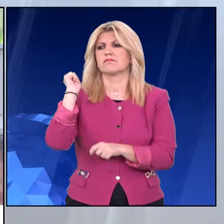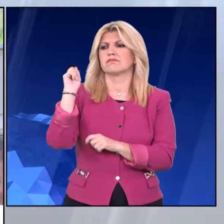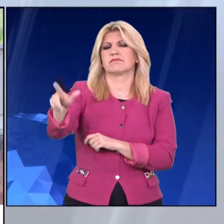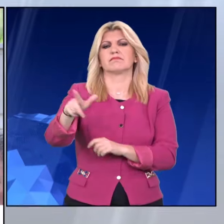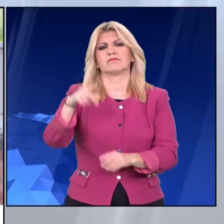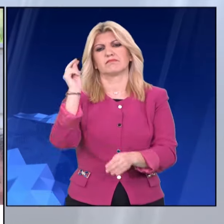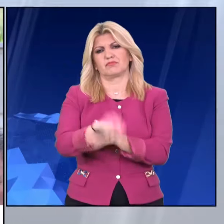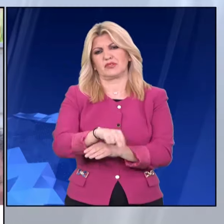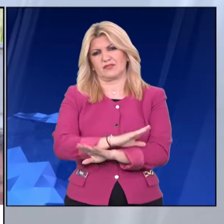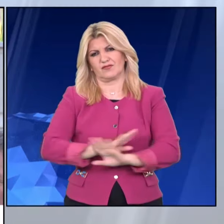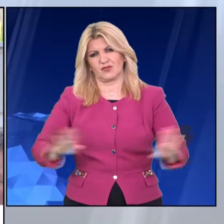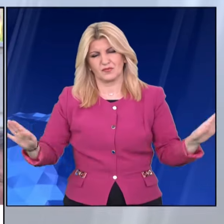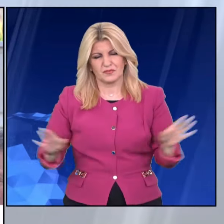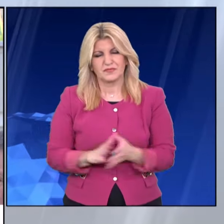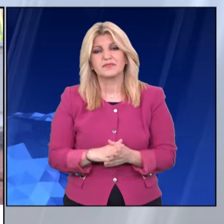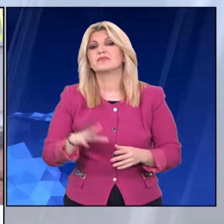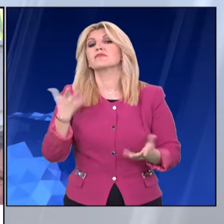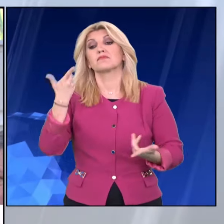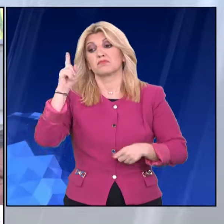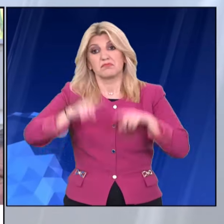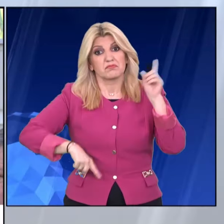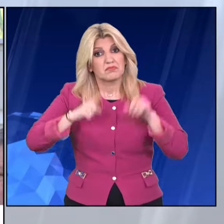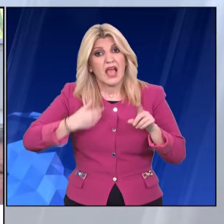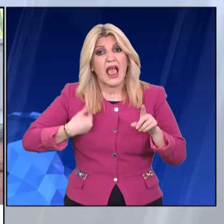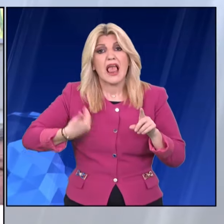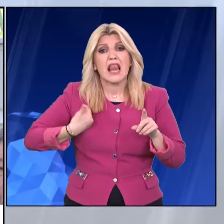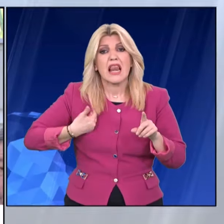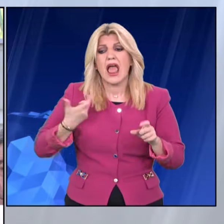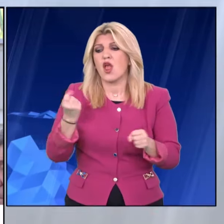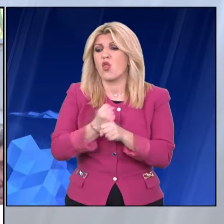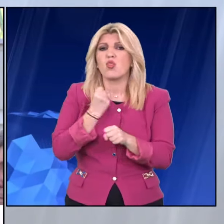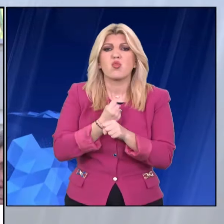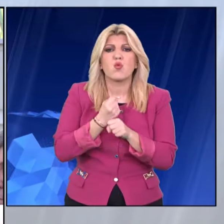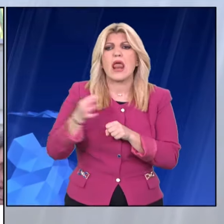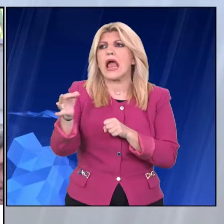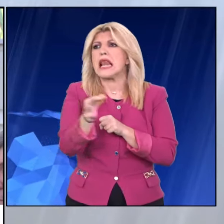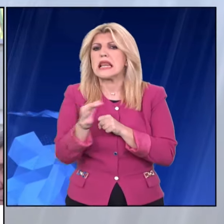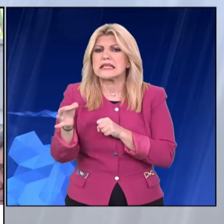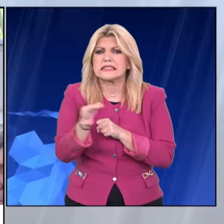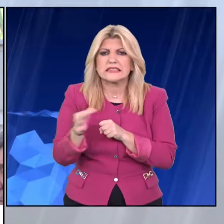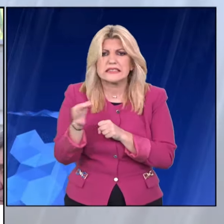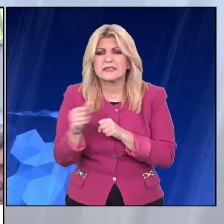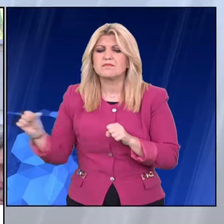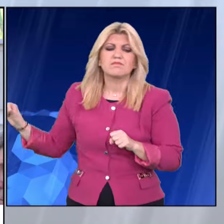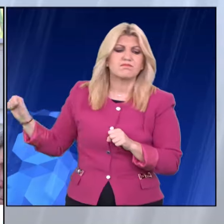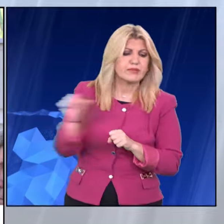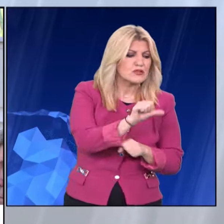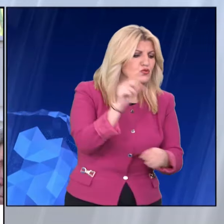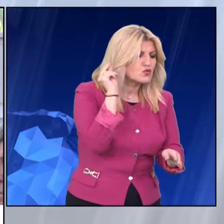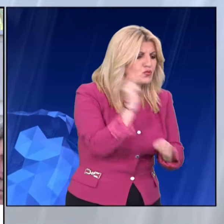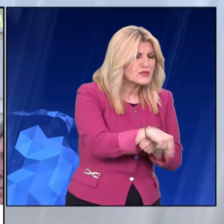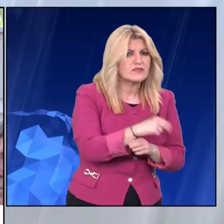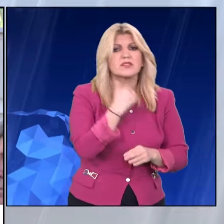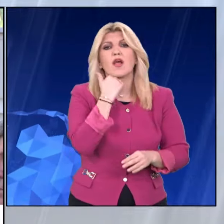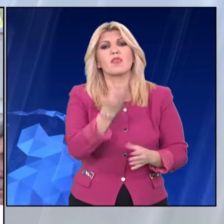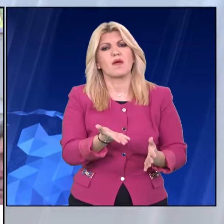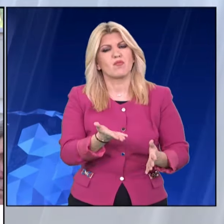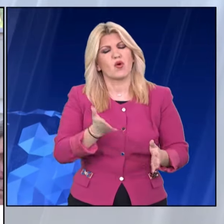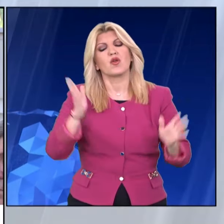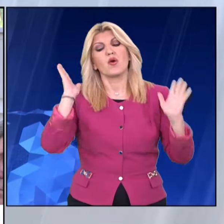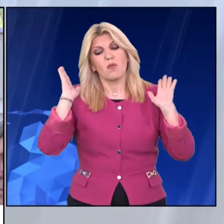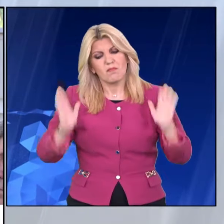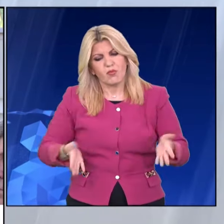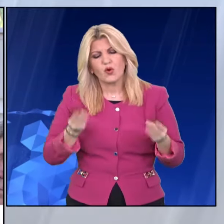νησί το καλοκαίρι και να μην μπορούν να επιστρέψουν στο μόνιμο τόπο διαμονής τους. Η πλατφόρμα του Υπουργείου Εσωτερικών είναι ανοιχτή.